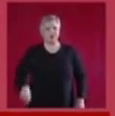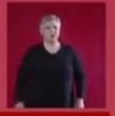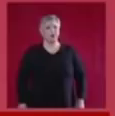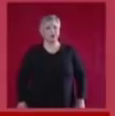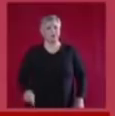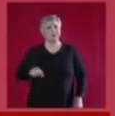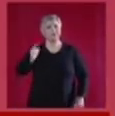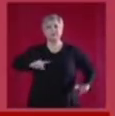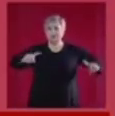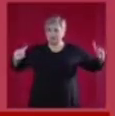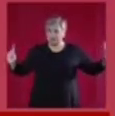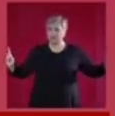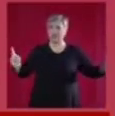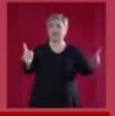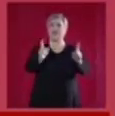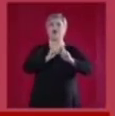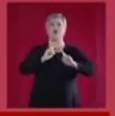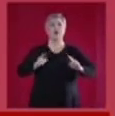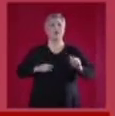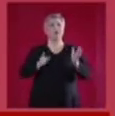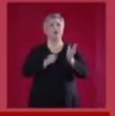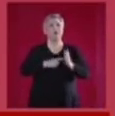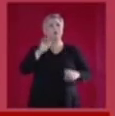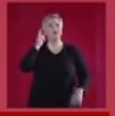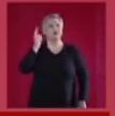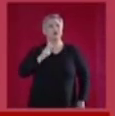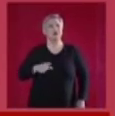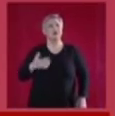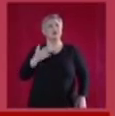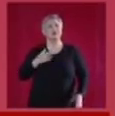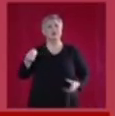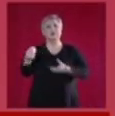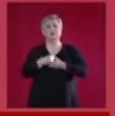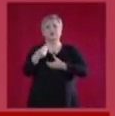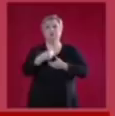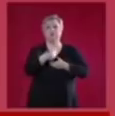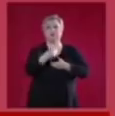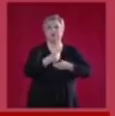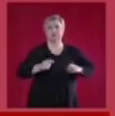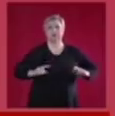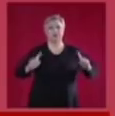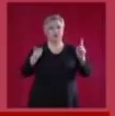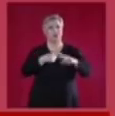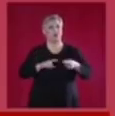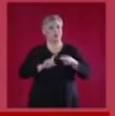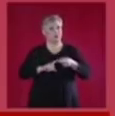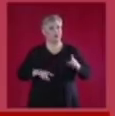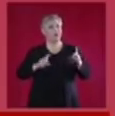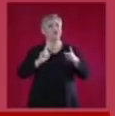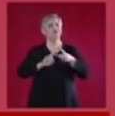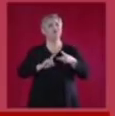εμάς τόσο σε ότι αφορά τη μαζικότητα όσο όμως και σε ότι αφορά τον ενθουσιασμό τις μέρες